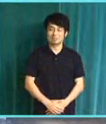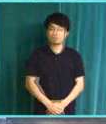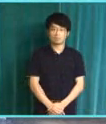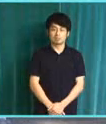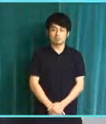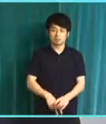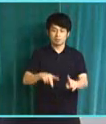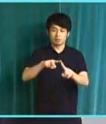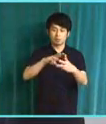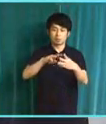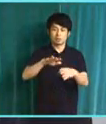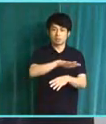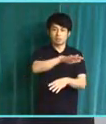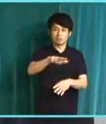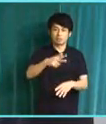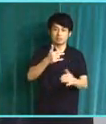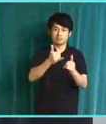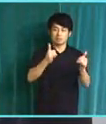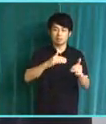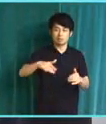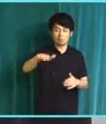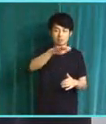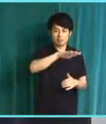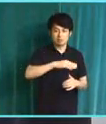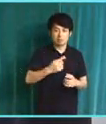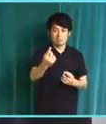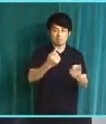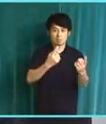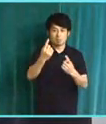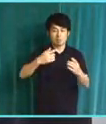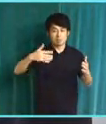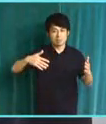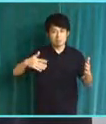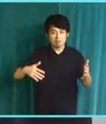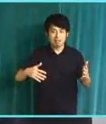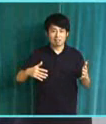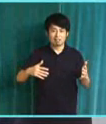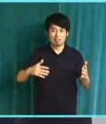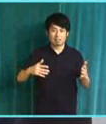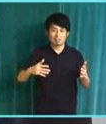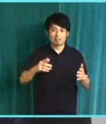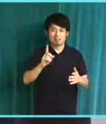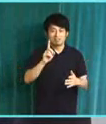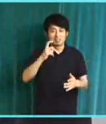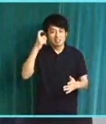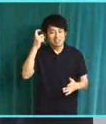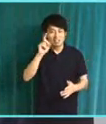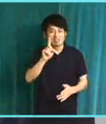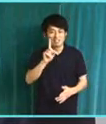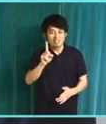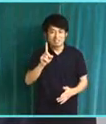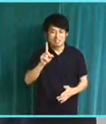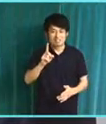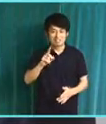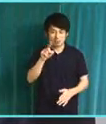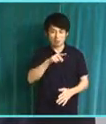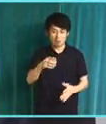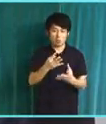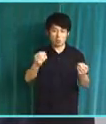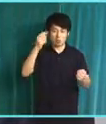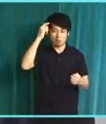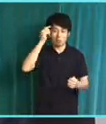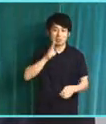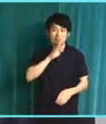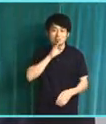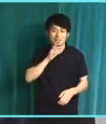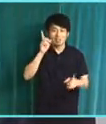市民の方々もこの忍者館どんな施設なのか気になっている方が多いと思うので、実際にどのような流れでこの